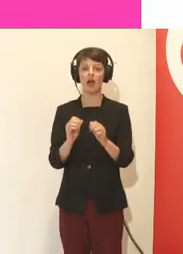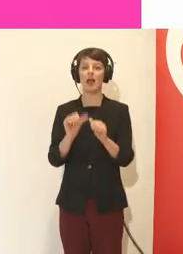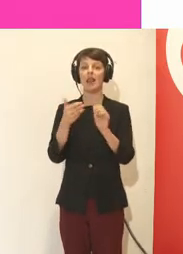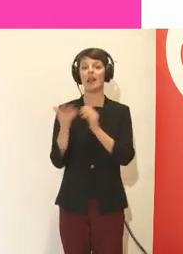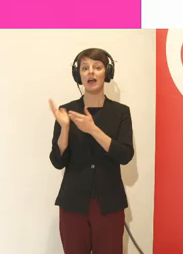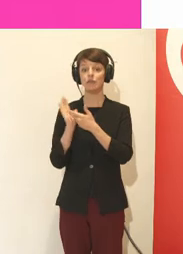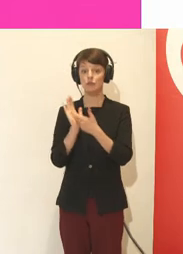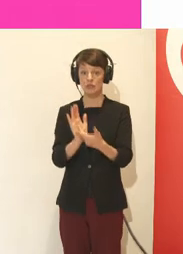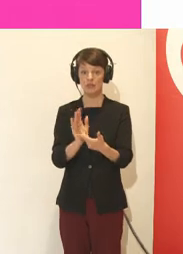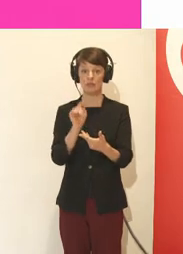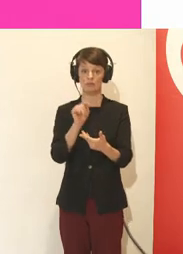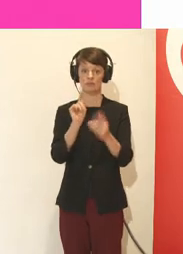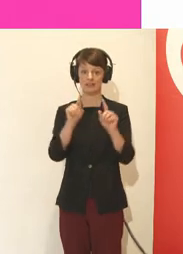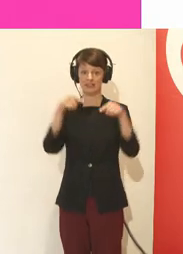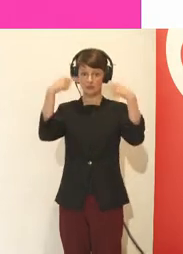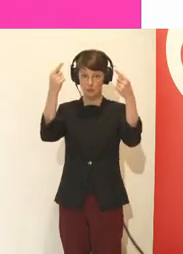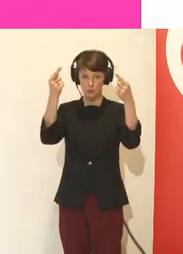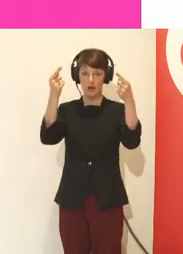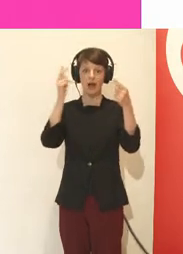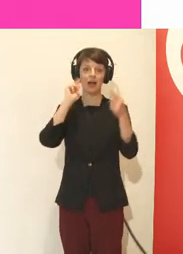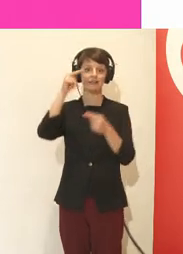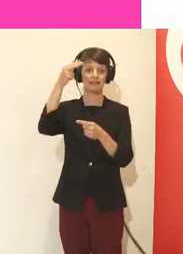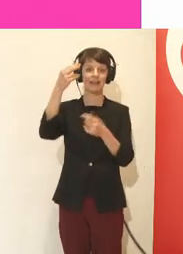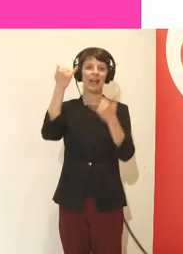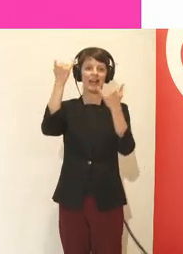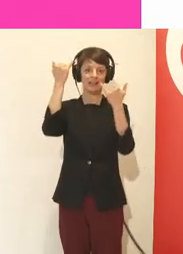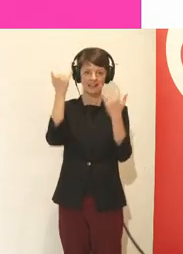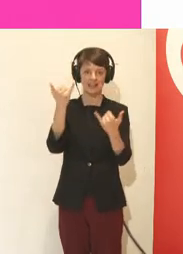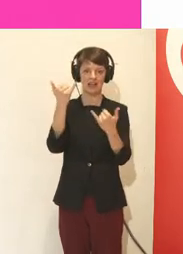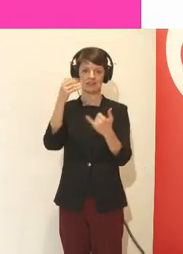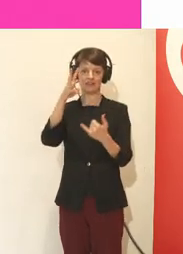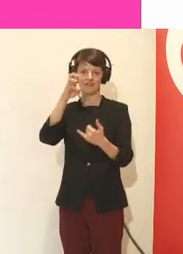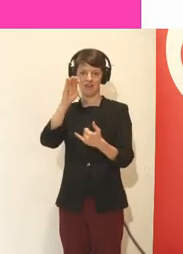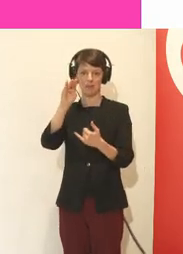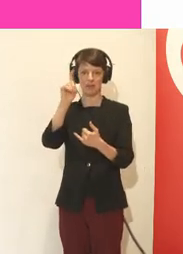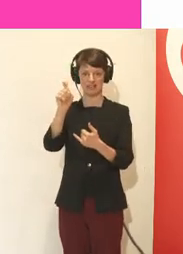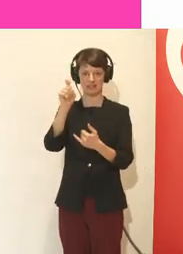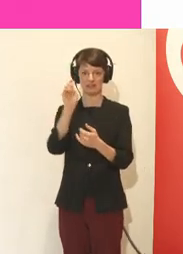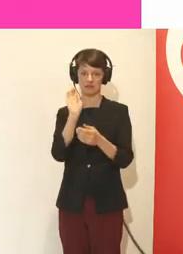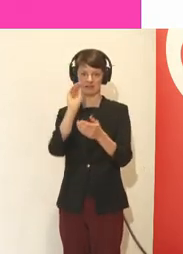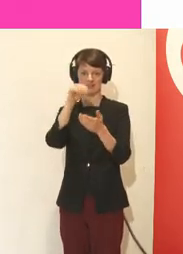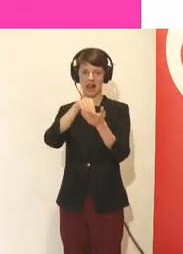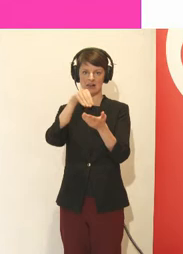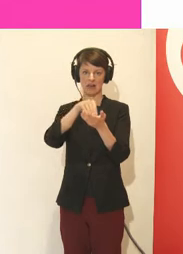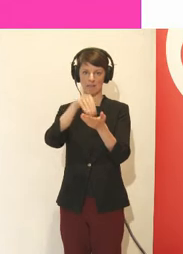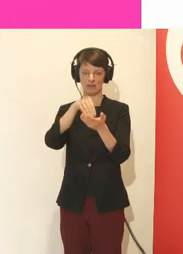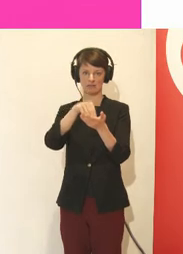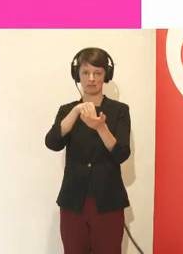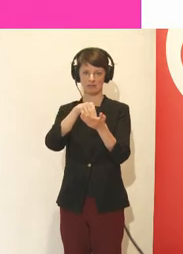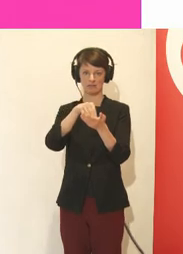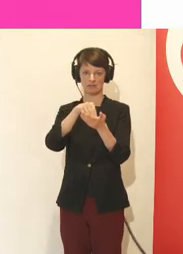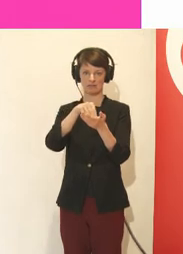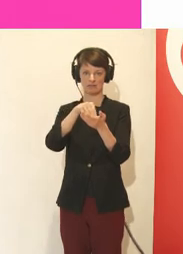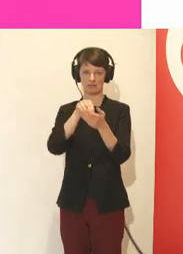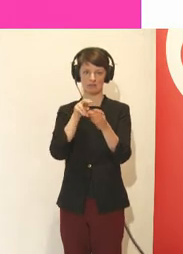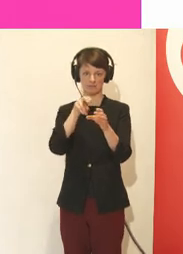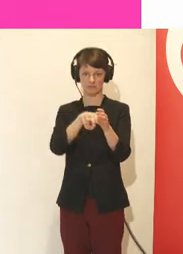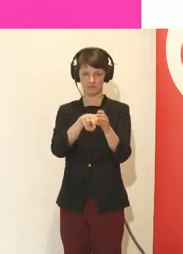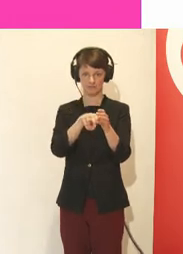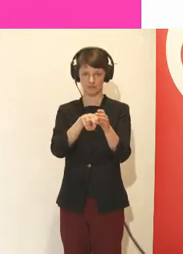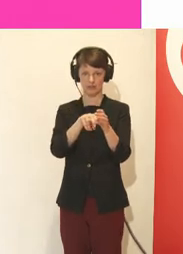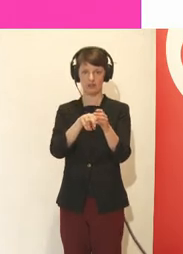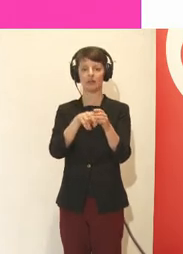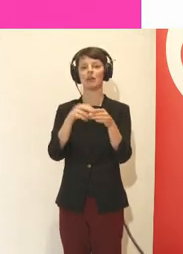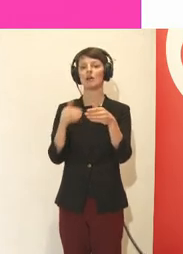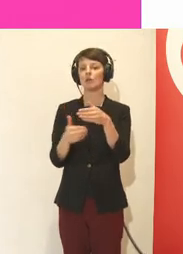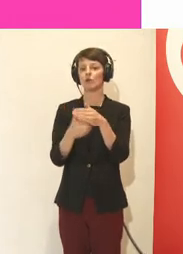ist dann ein button angezeigt da heißt jetzt an webex teilnehmen ich glaub da steht in klammern noch das dann ein neues